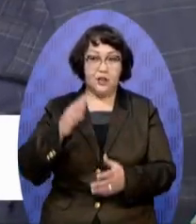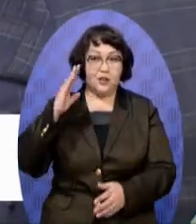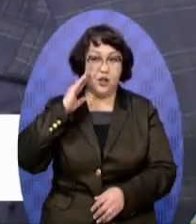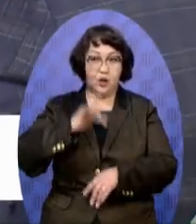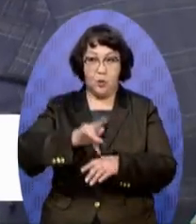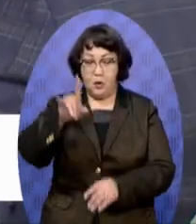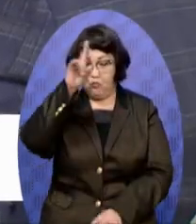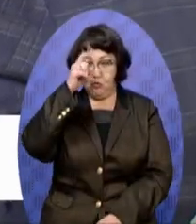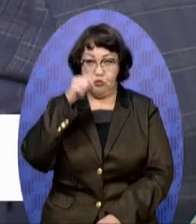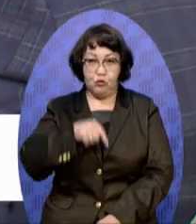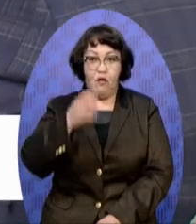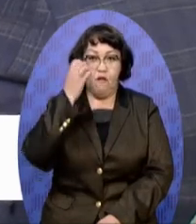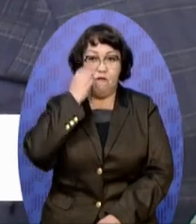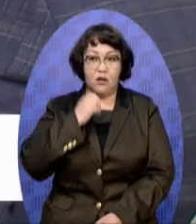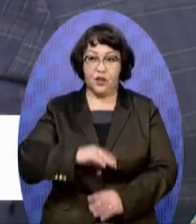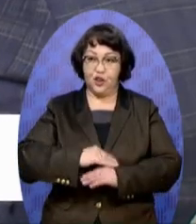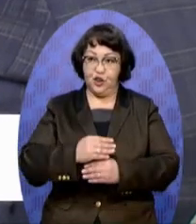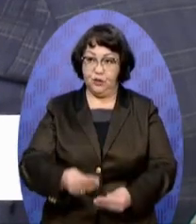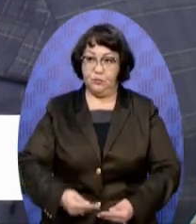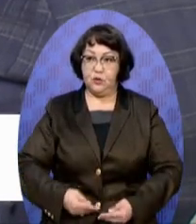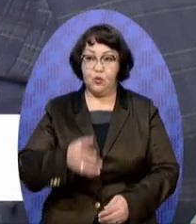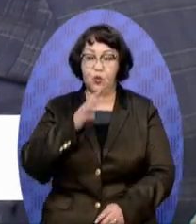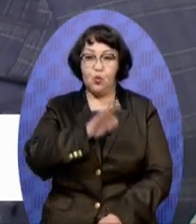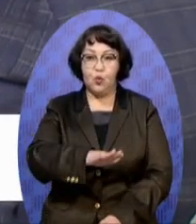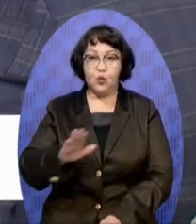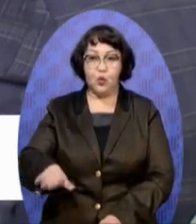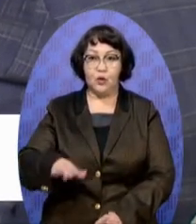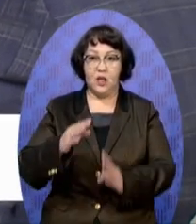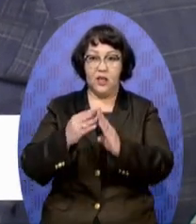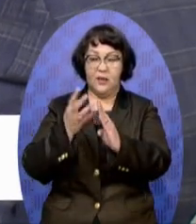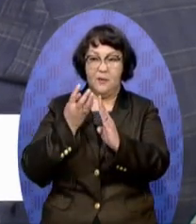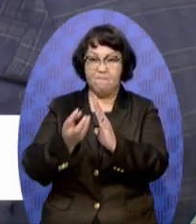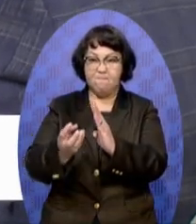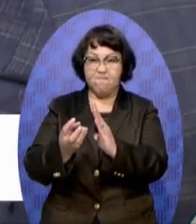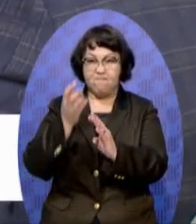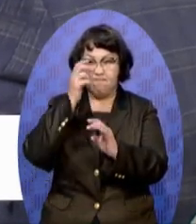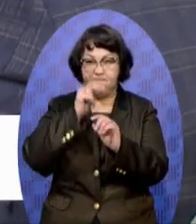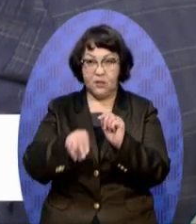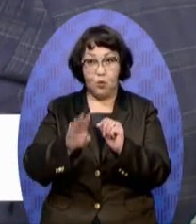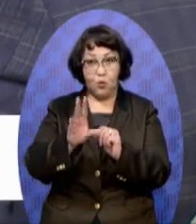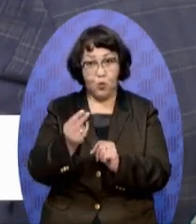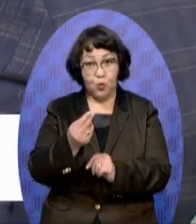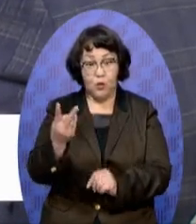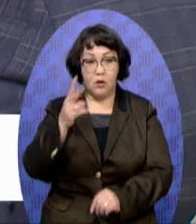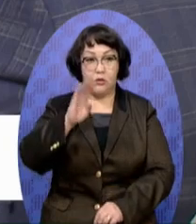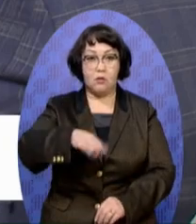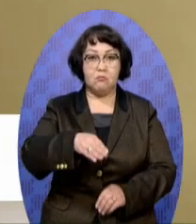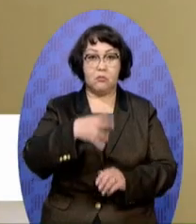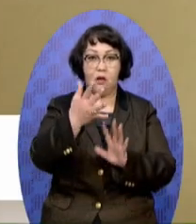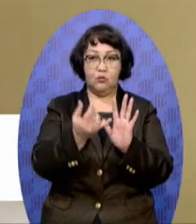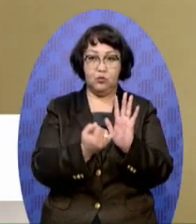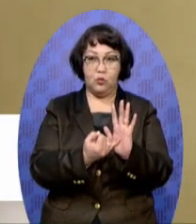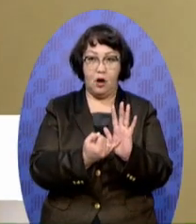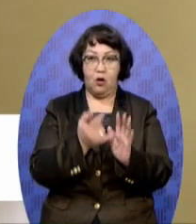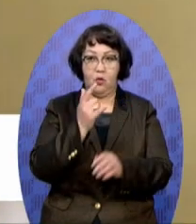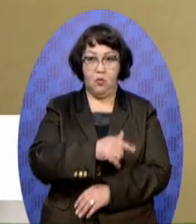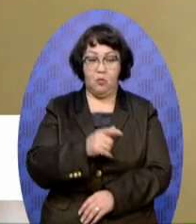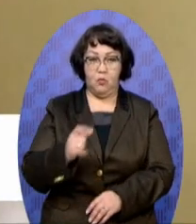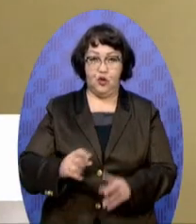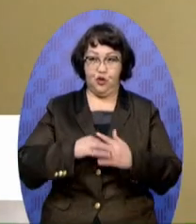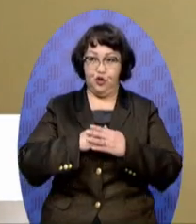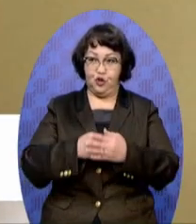за жирэмсэн багнасны хүмүүс төлхөө одоо тусгаарлагдсан гэсэн мэдээлэл байгаа. Тийм. 56 хүн байгаа. Тэгээ яг